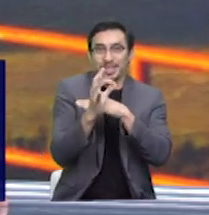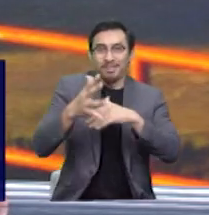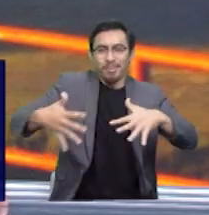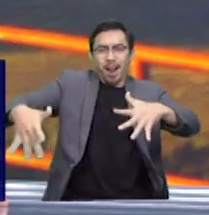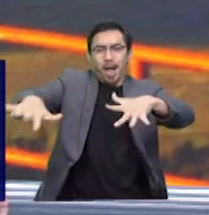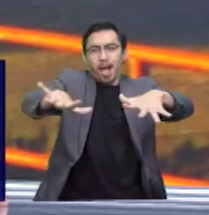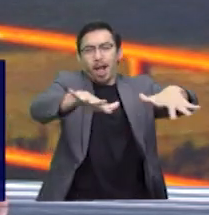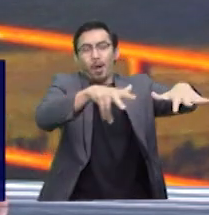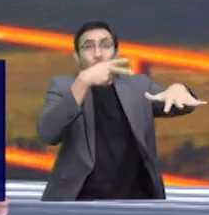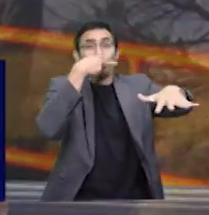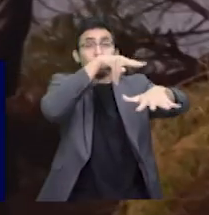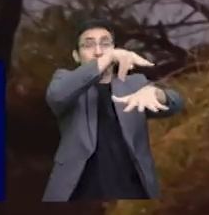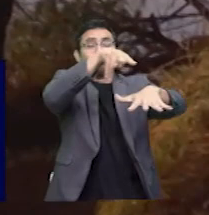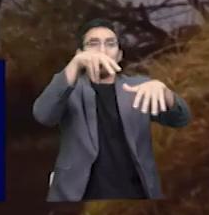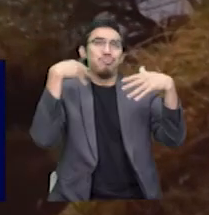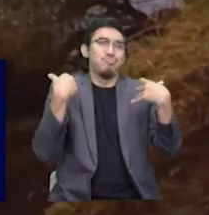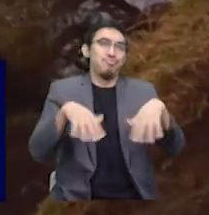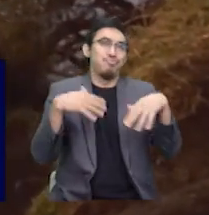awan.